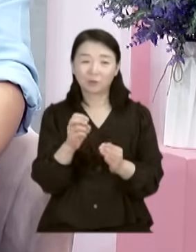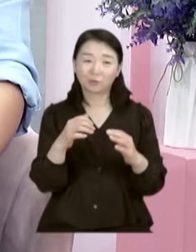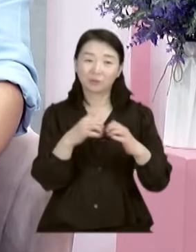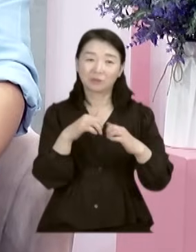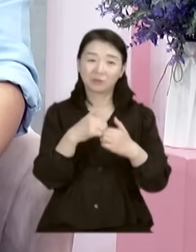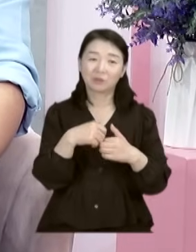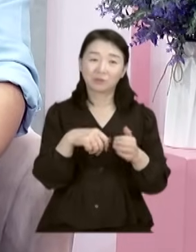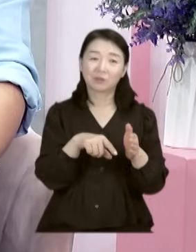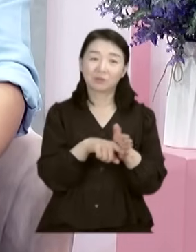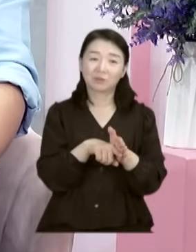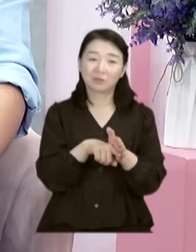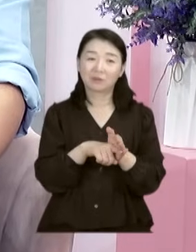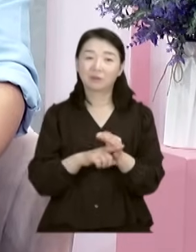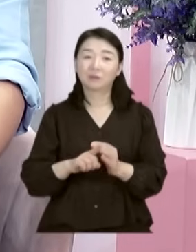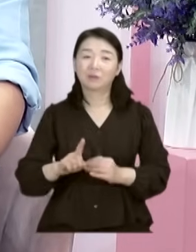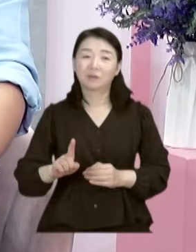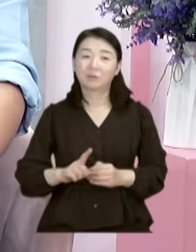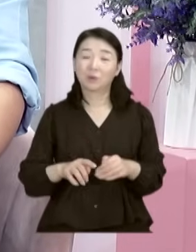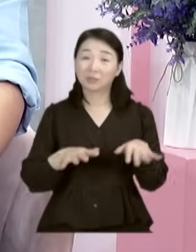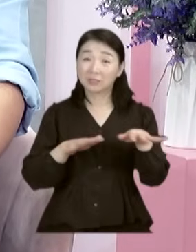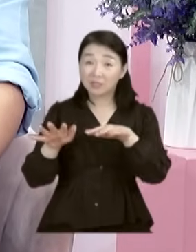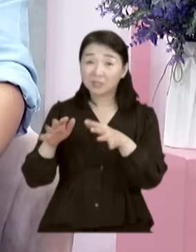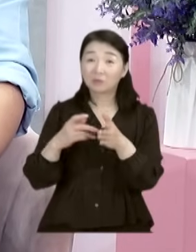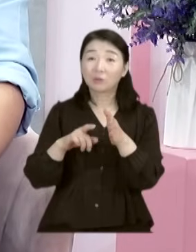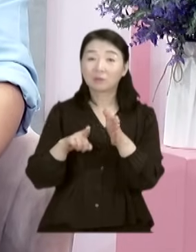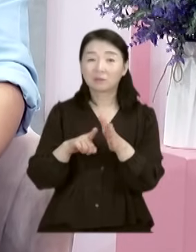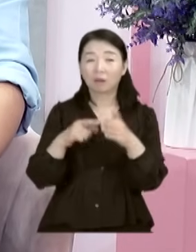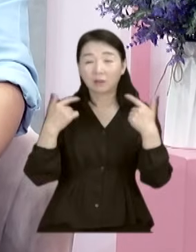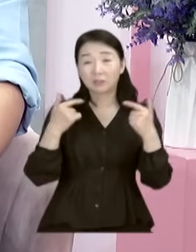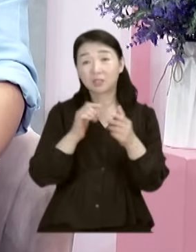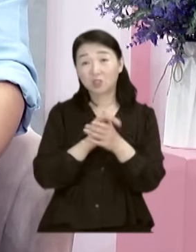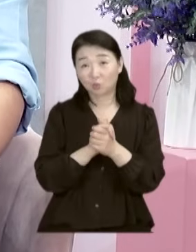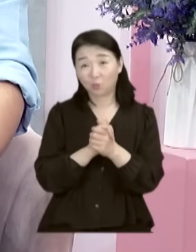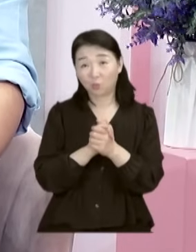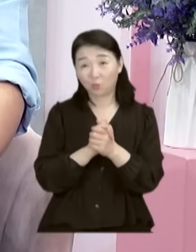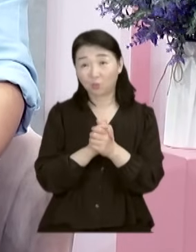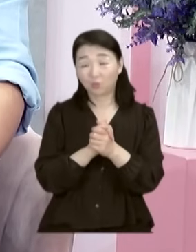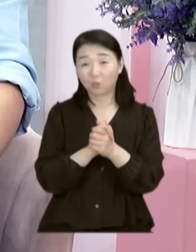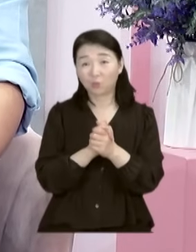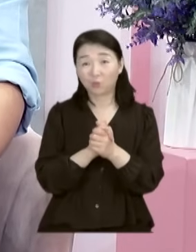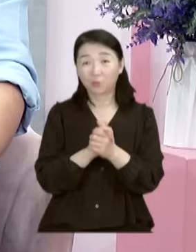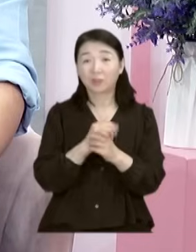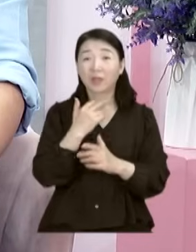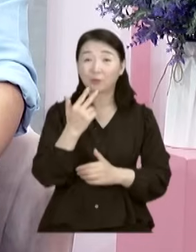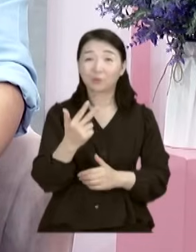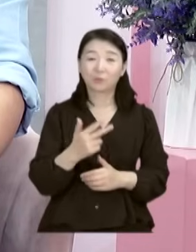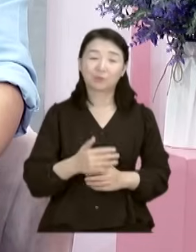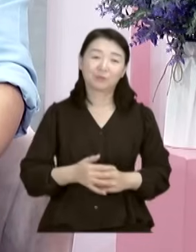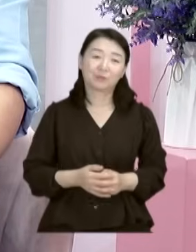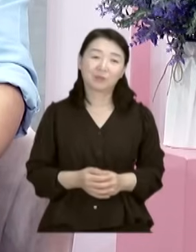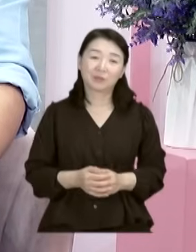전쟁 위해서 뭐 지진 위에서 이거를 전 세계로 기도를 하더라고요네 그때